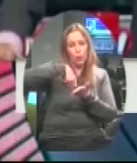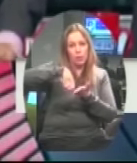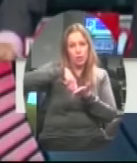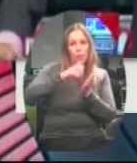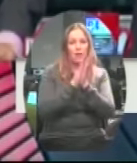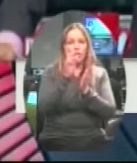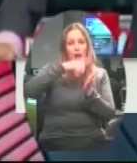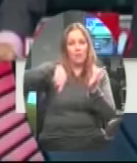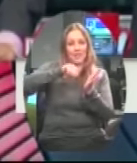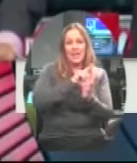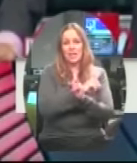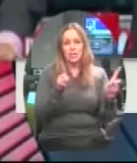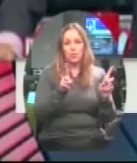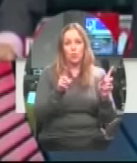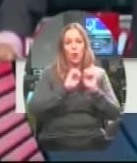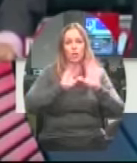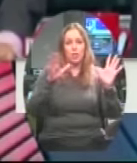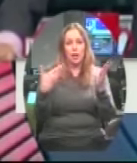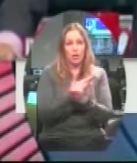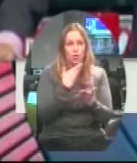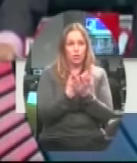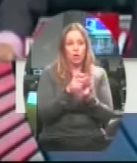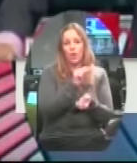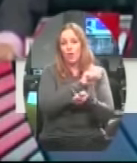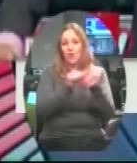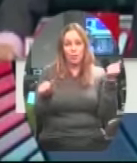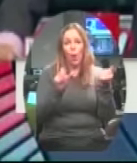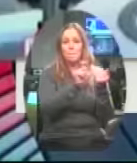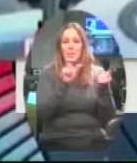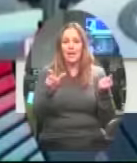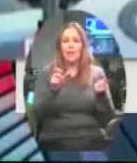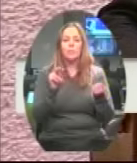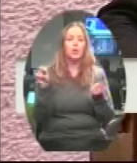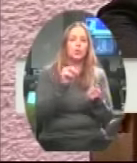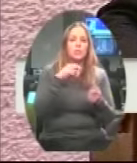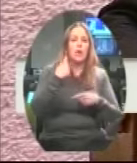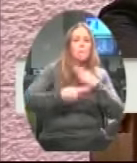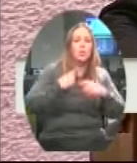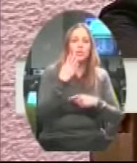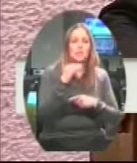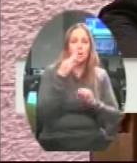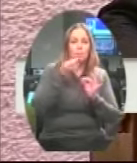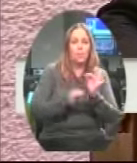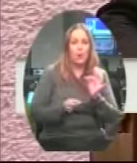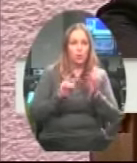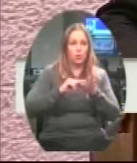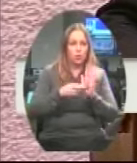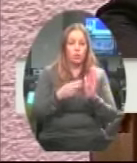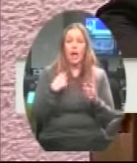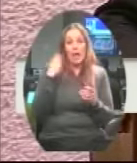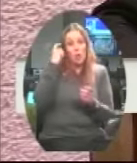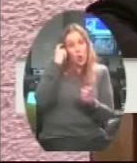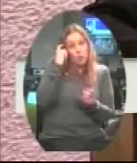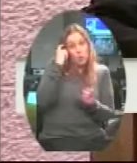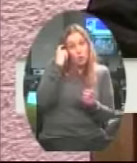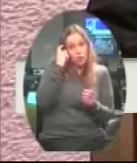האיסור לשדר חדשות ולמחוק את המילים בנושא מורשת ישראל מפירוט עיקר התוכניות. אני חושש